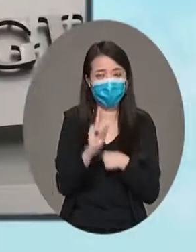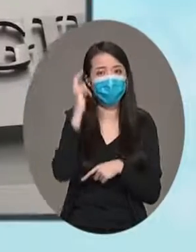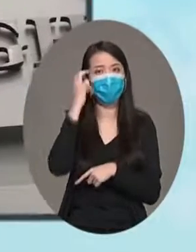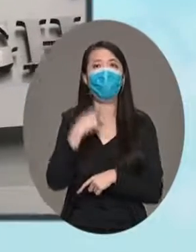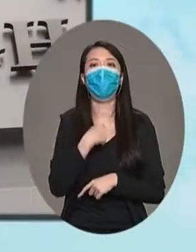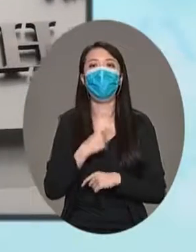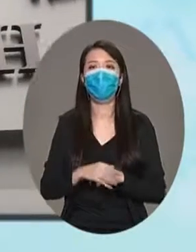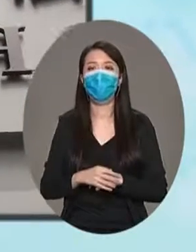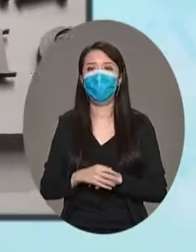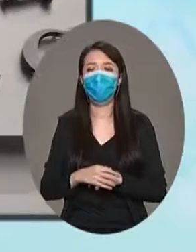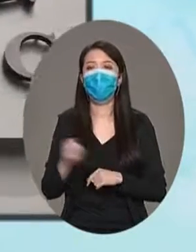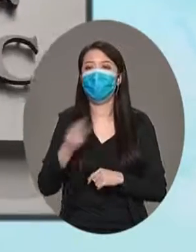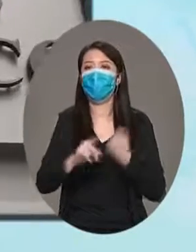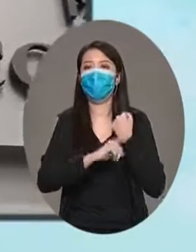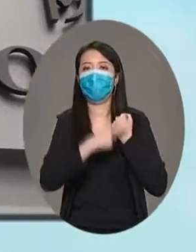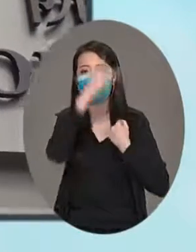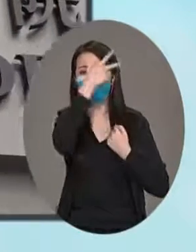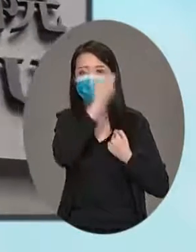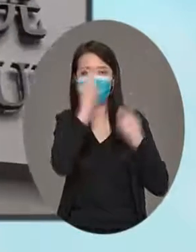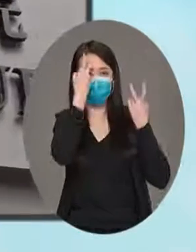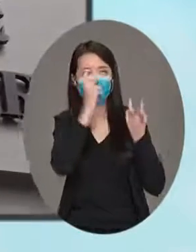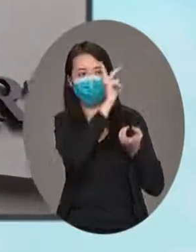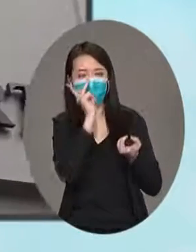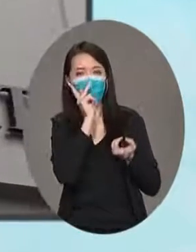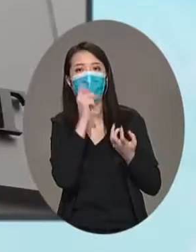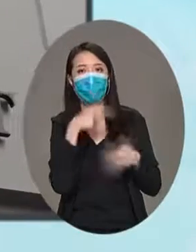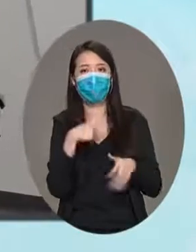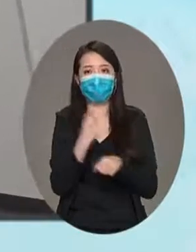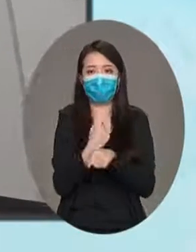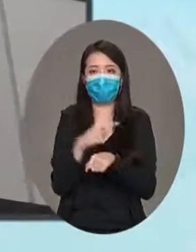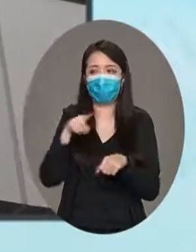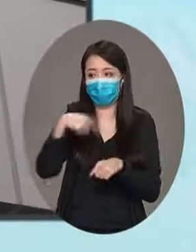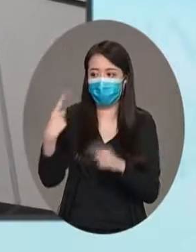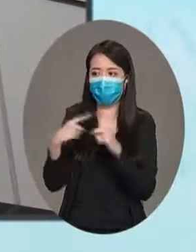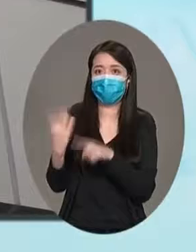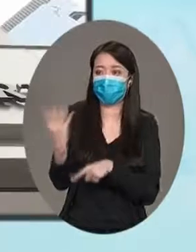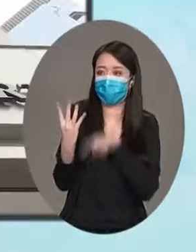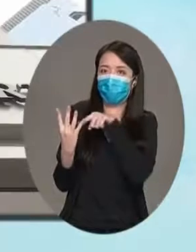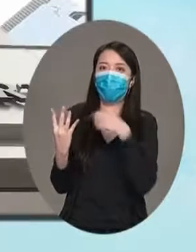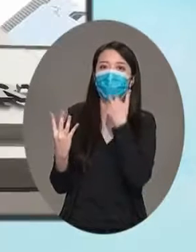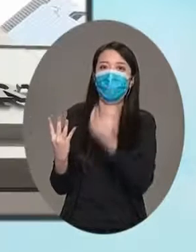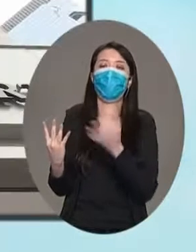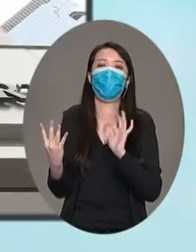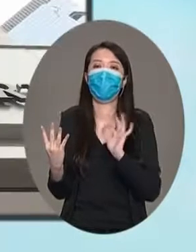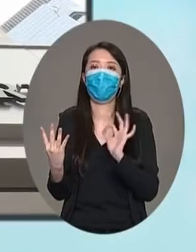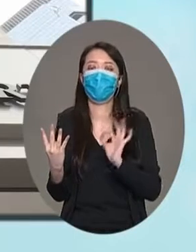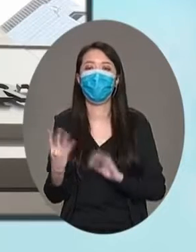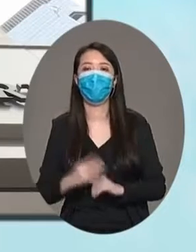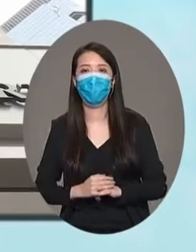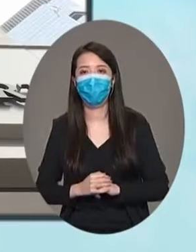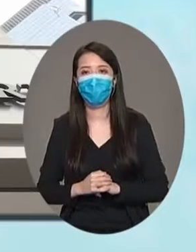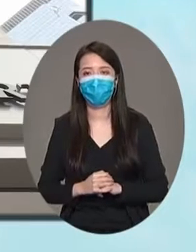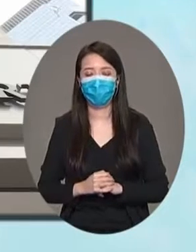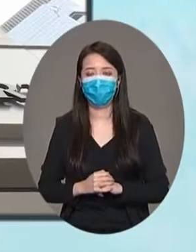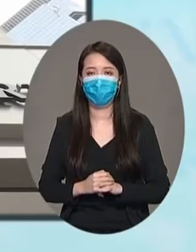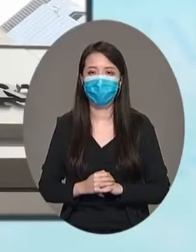又说，已经索取律政司法律意见，暂时对其他涉案人员未有相关起诉行动。香港电